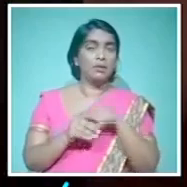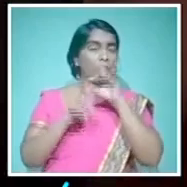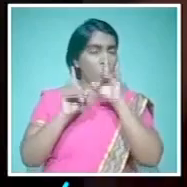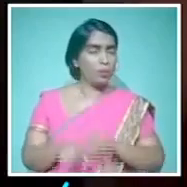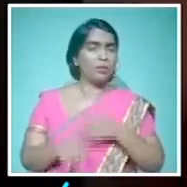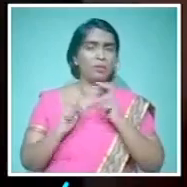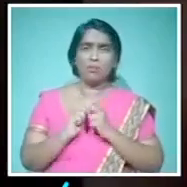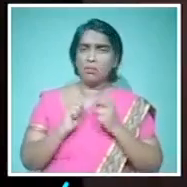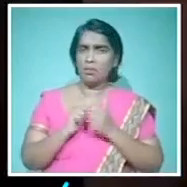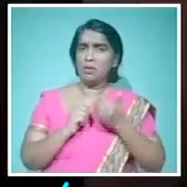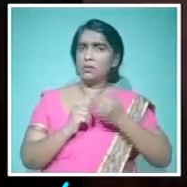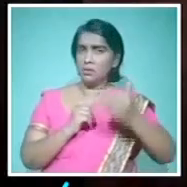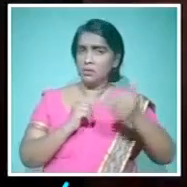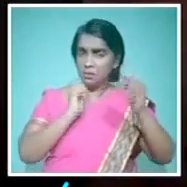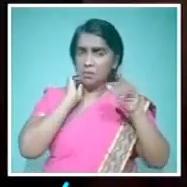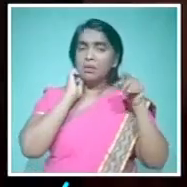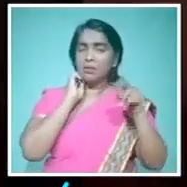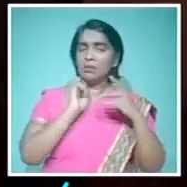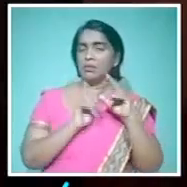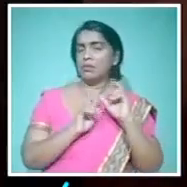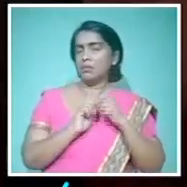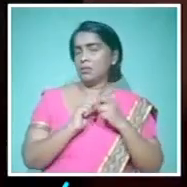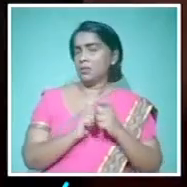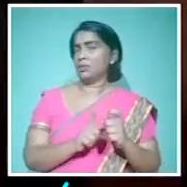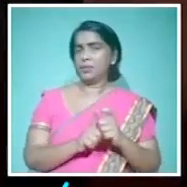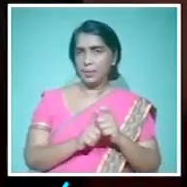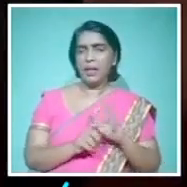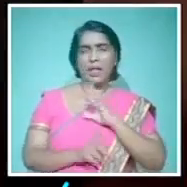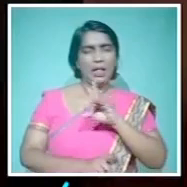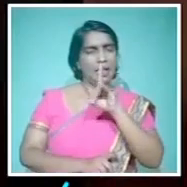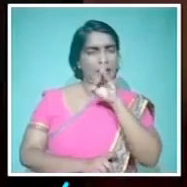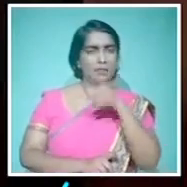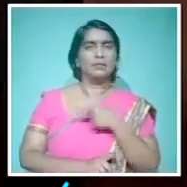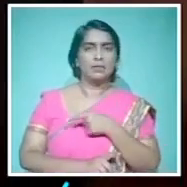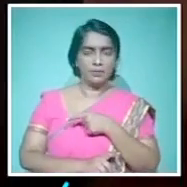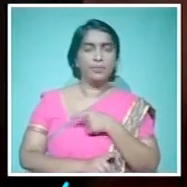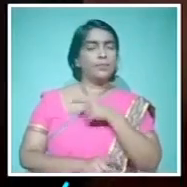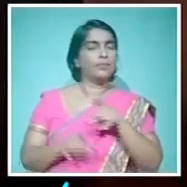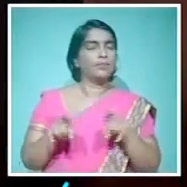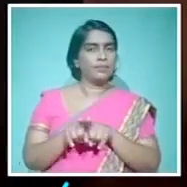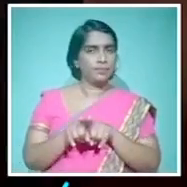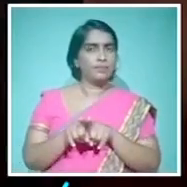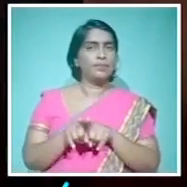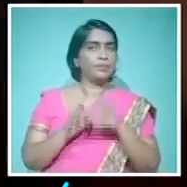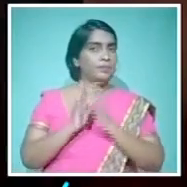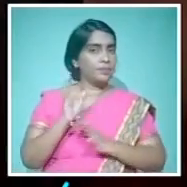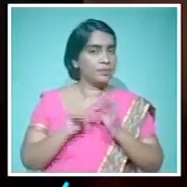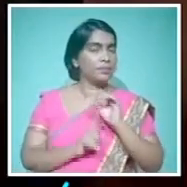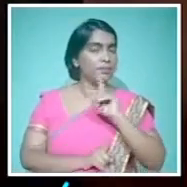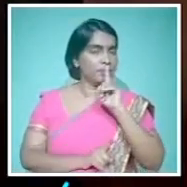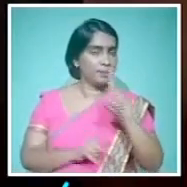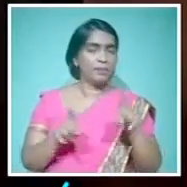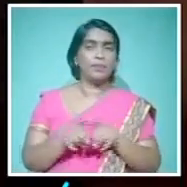වගේ සිදුවීම් සිදු වෙනවා නම් ඒක බරපතල අපරාධයක් ඒ වගේම ලැජ්ජාවට කාරණාවක්. ඒ නිසා අර මන්ත්‍රීතුමල්ලා කිව්වා